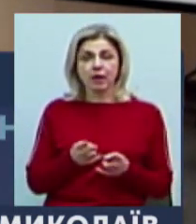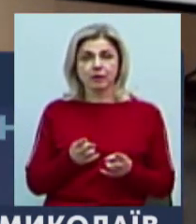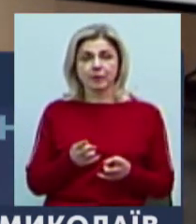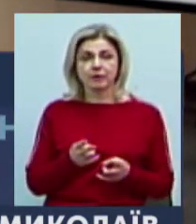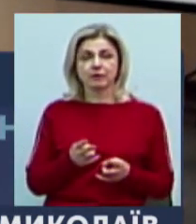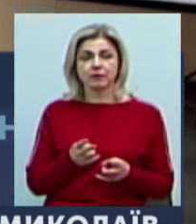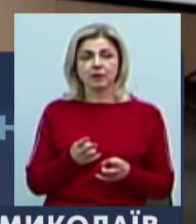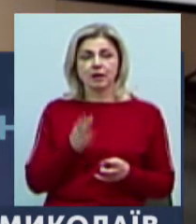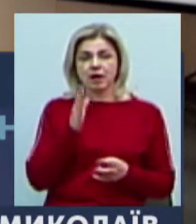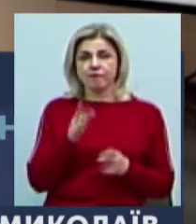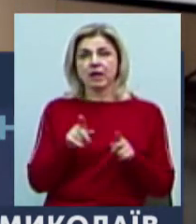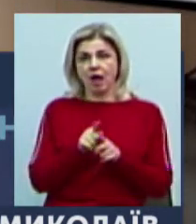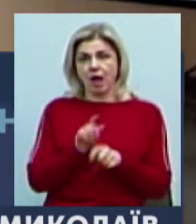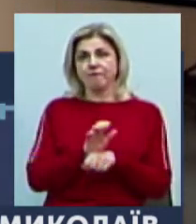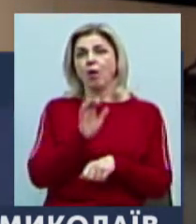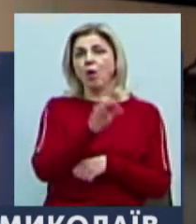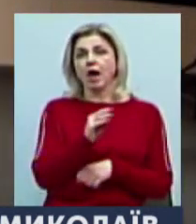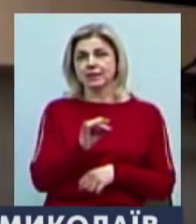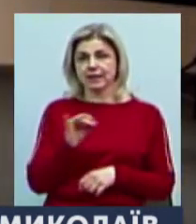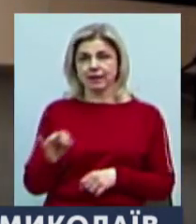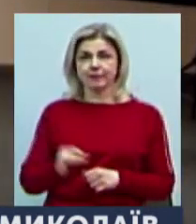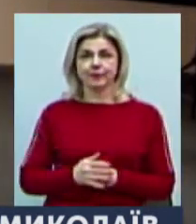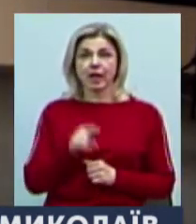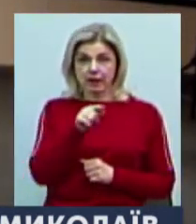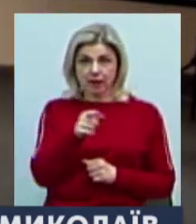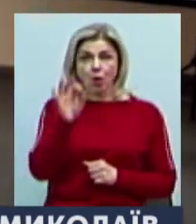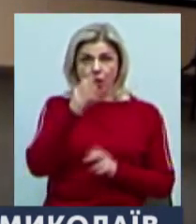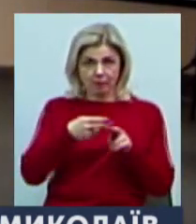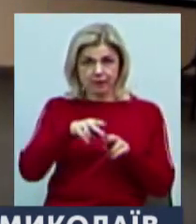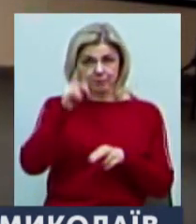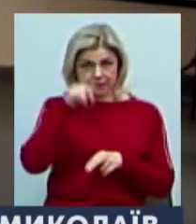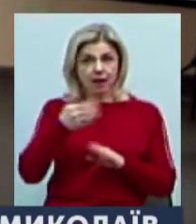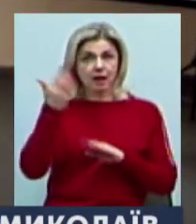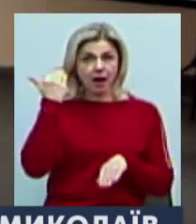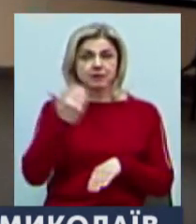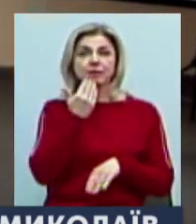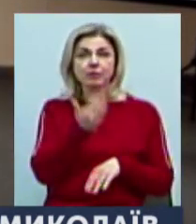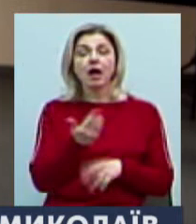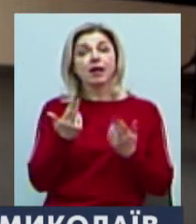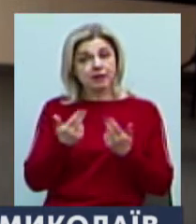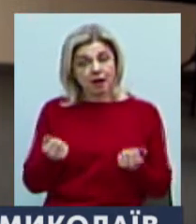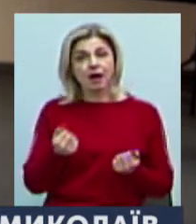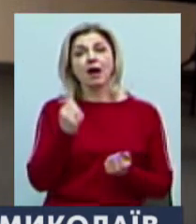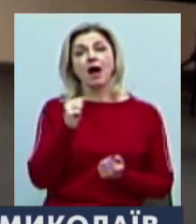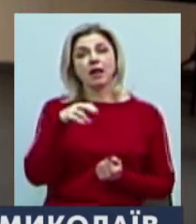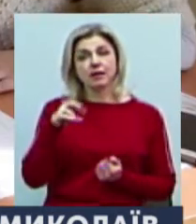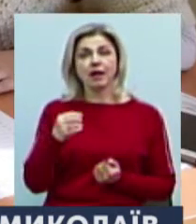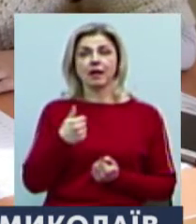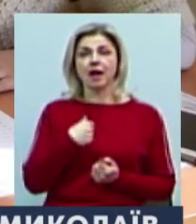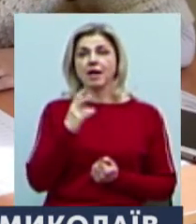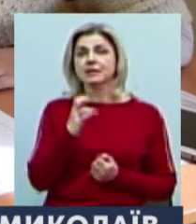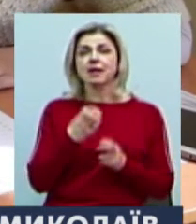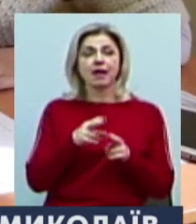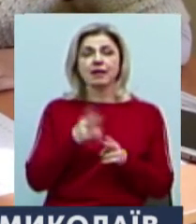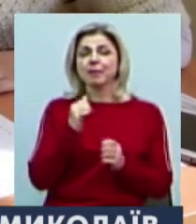в евакуації. Ти про це знала раніше? Так, але я з цим не